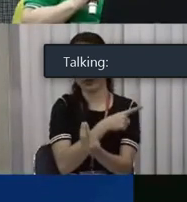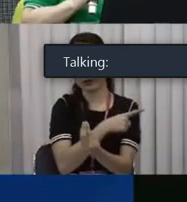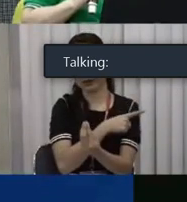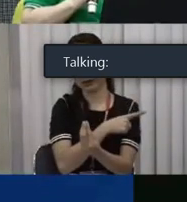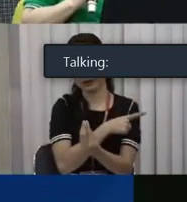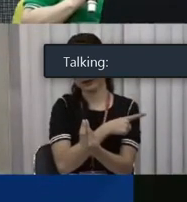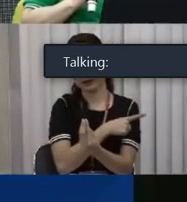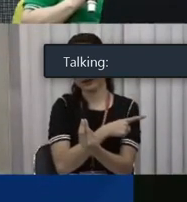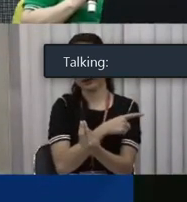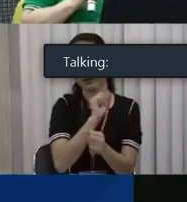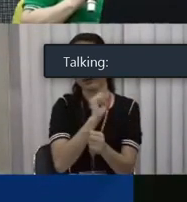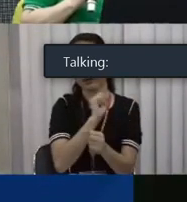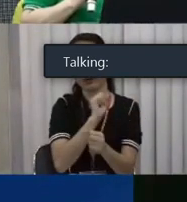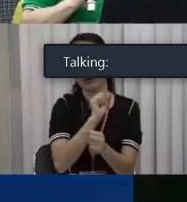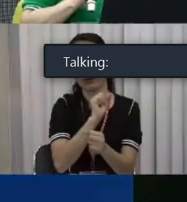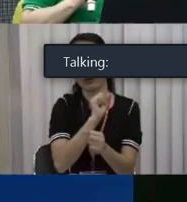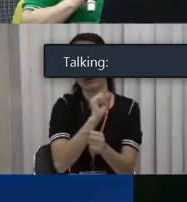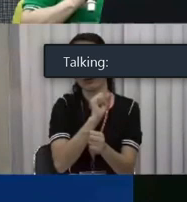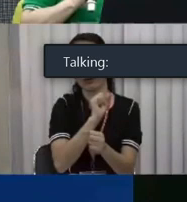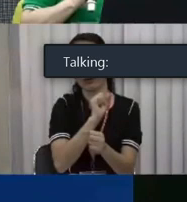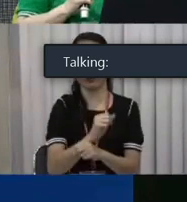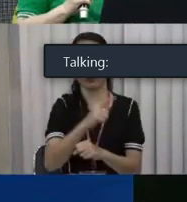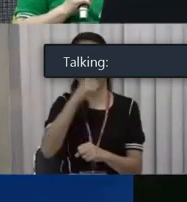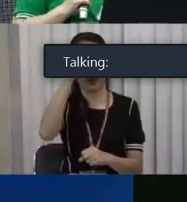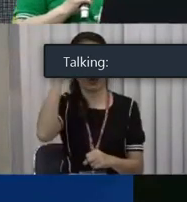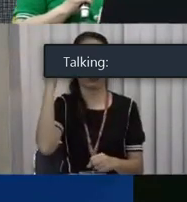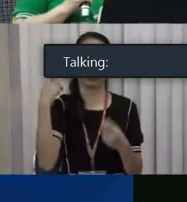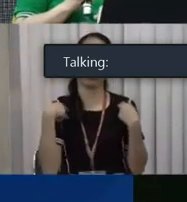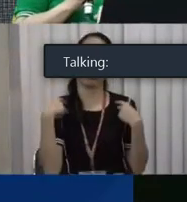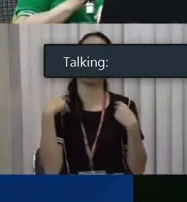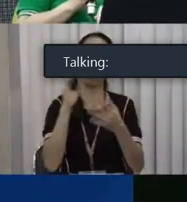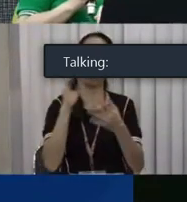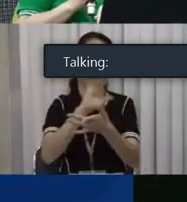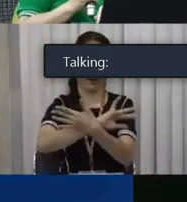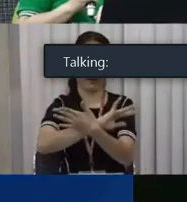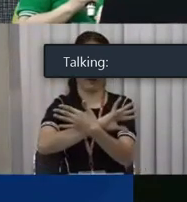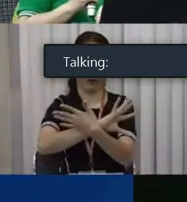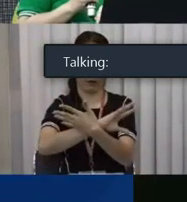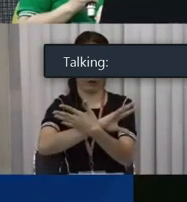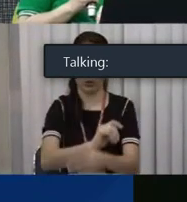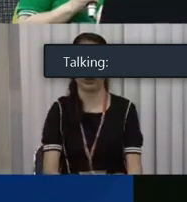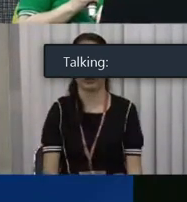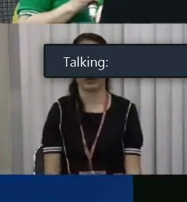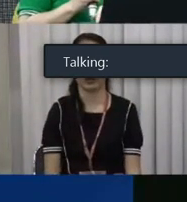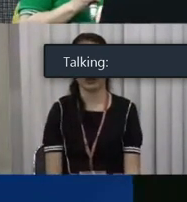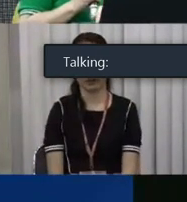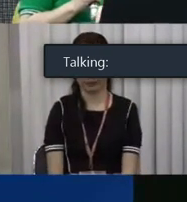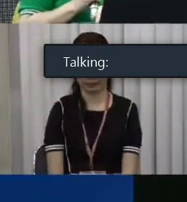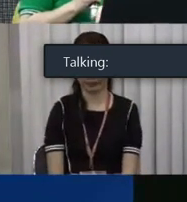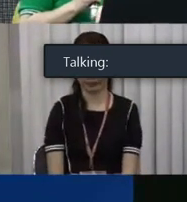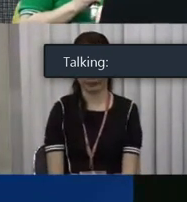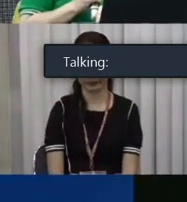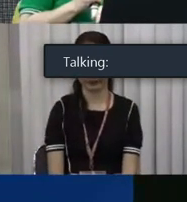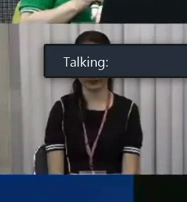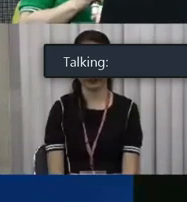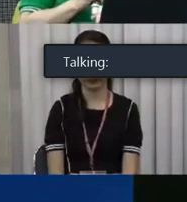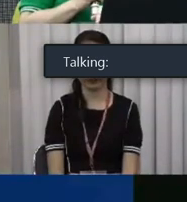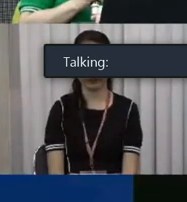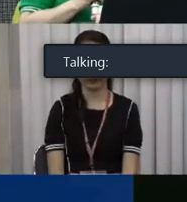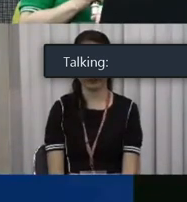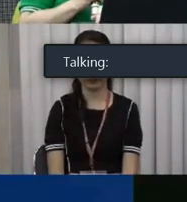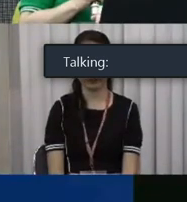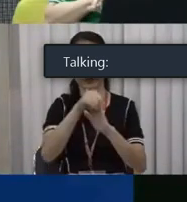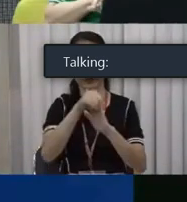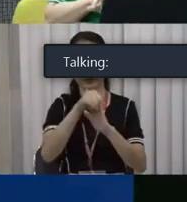work arrangement nga himuon or makapanira sa ilahang kumpanya tungod sa maong mga rason. So